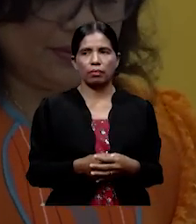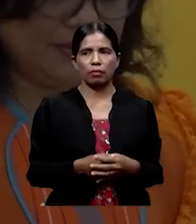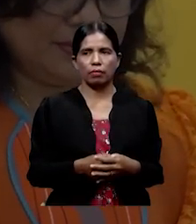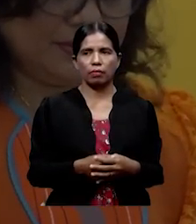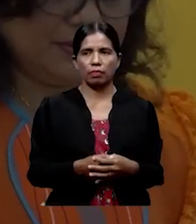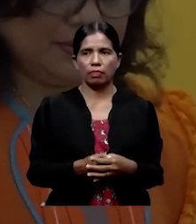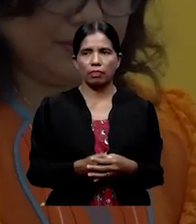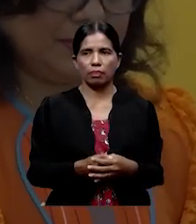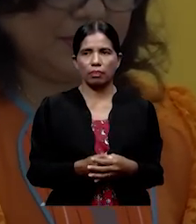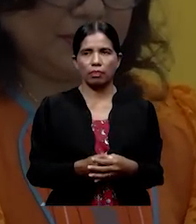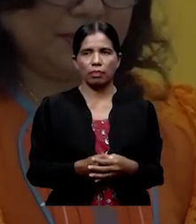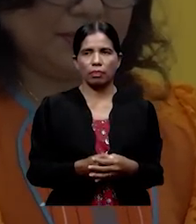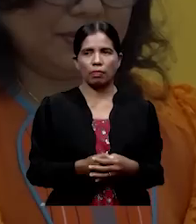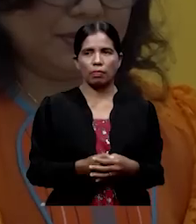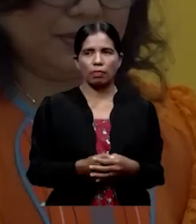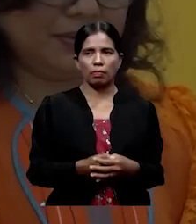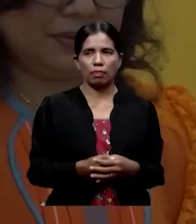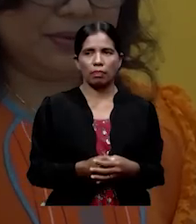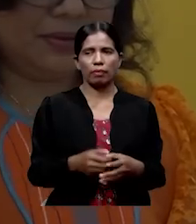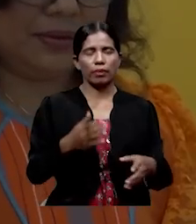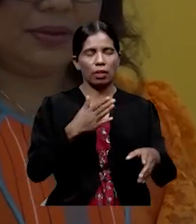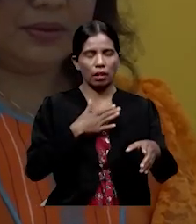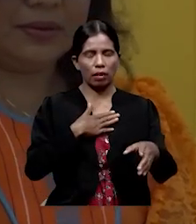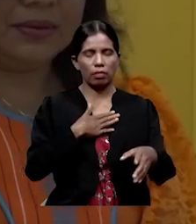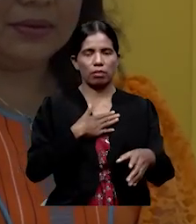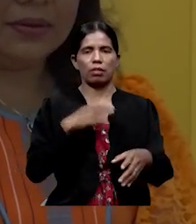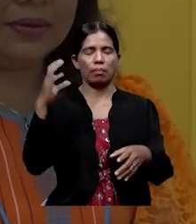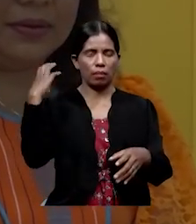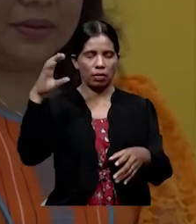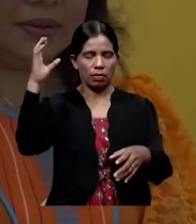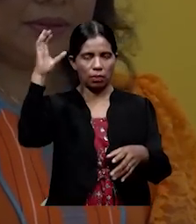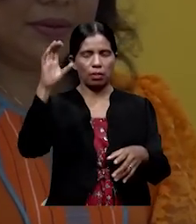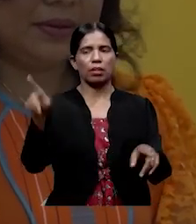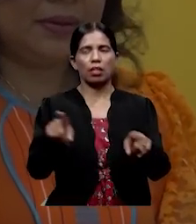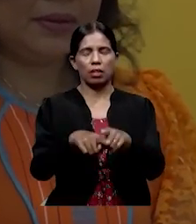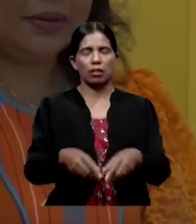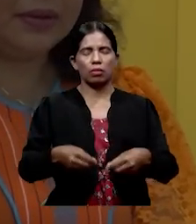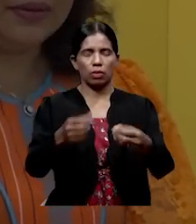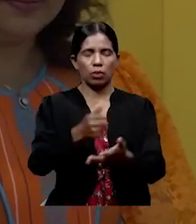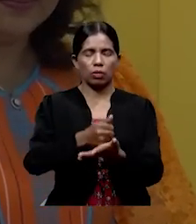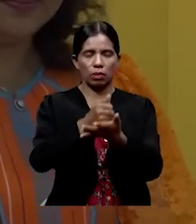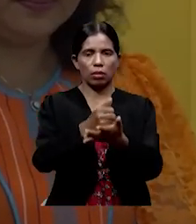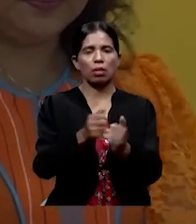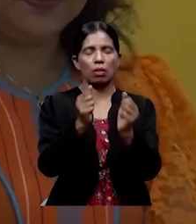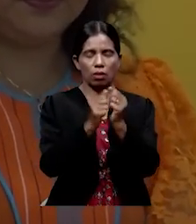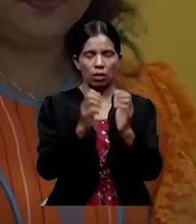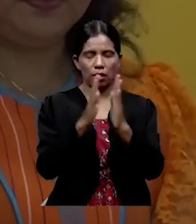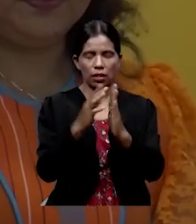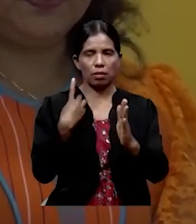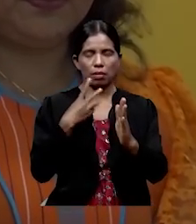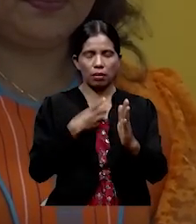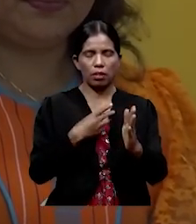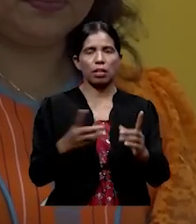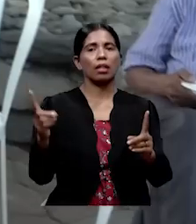lala sira ni tahun ni kunyadu sira kunyada sira mainnya orang saung ami bele atinsi ami ya